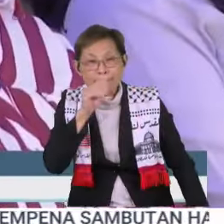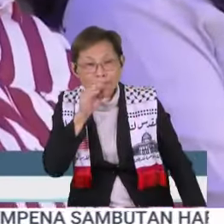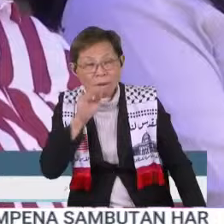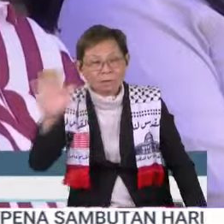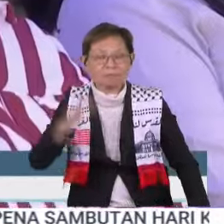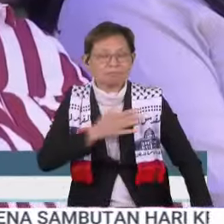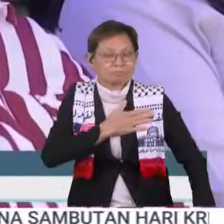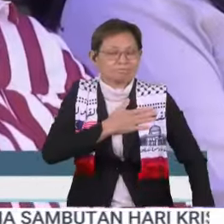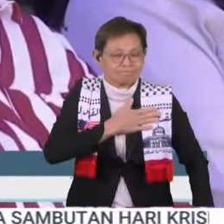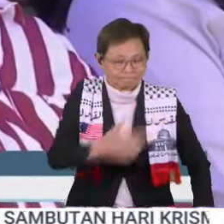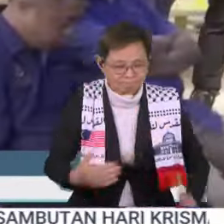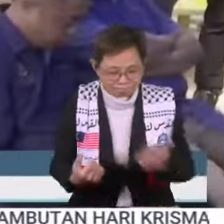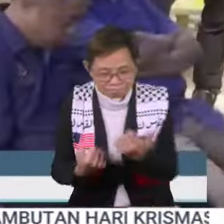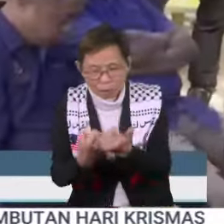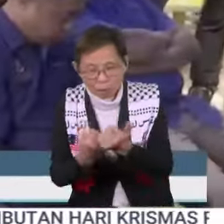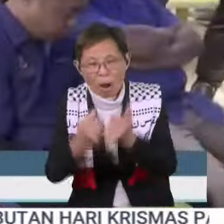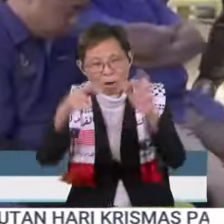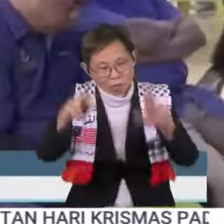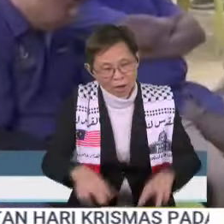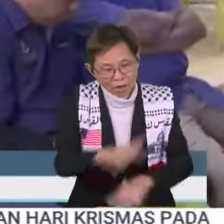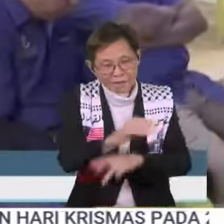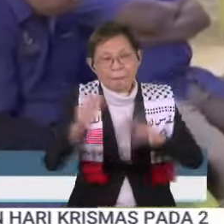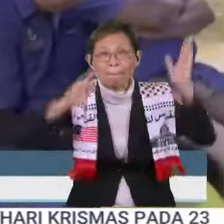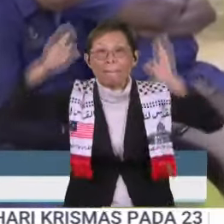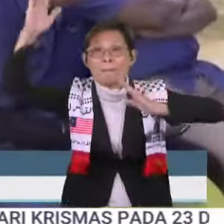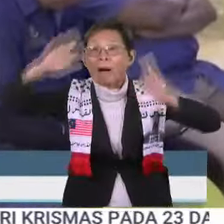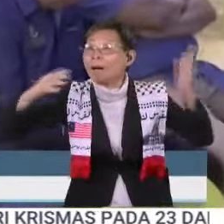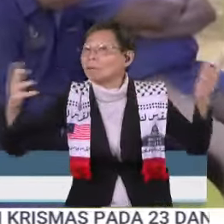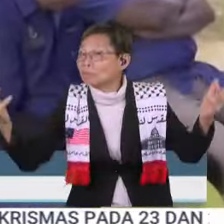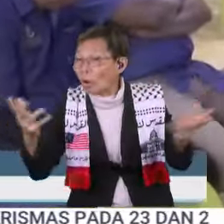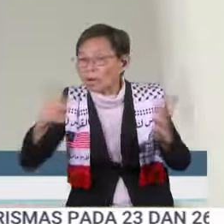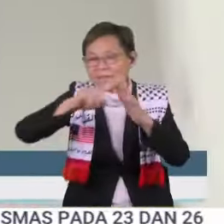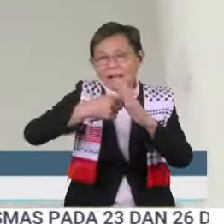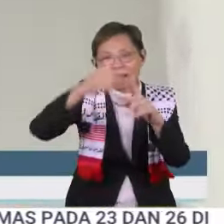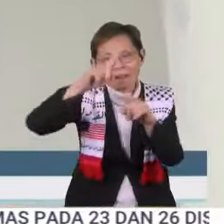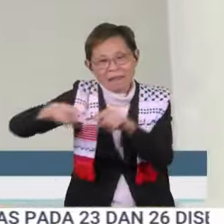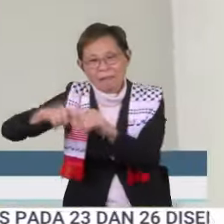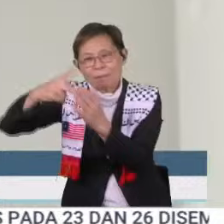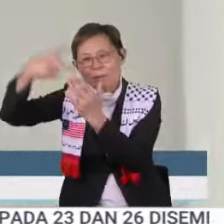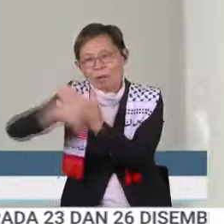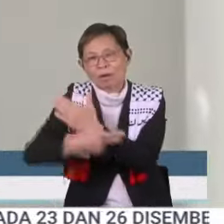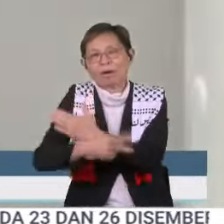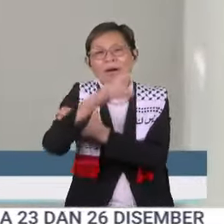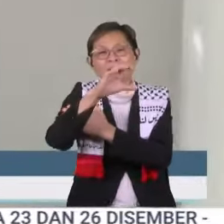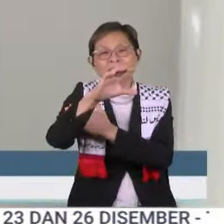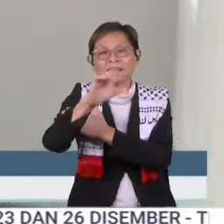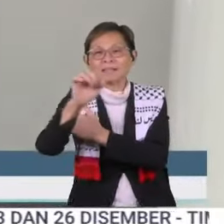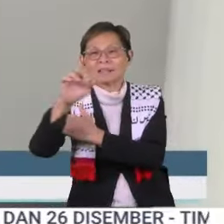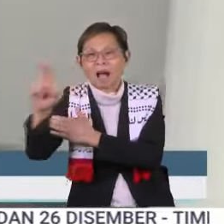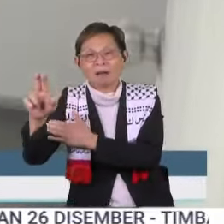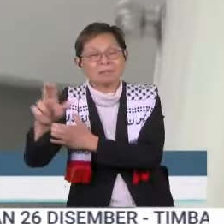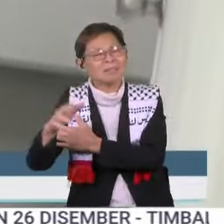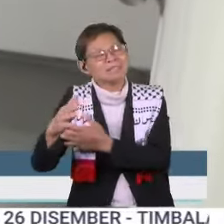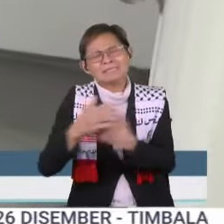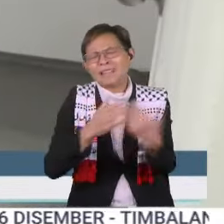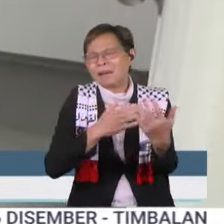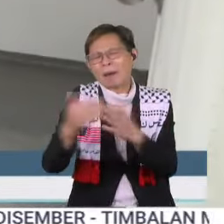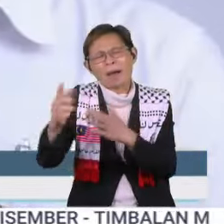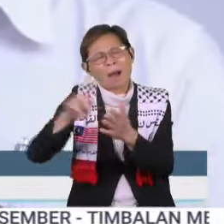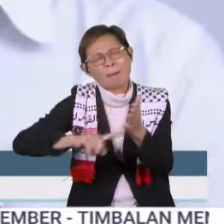pihaknya komited menyumbang semula kepada rakyat dan negara melalui pelaksanaan pelbagai program tanggungjawab sosial korporat tanpa mengira